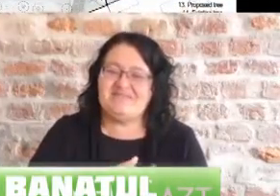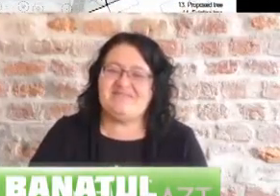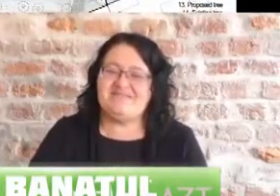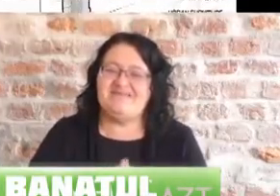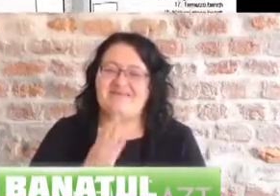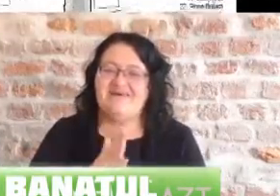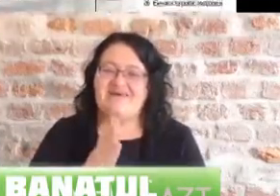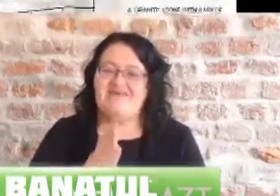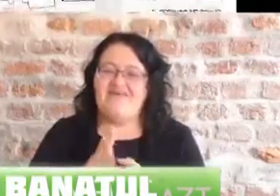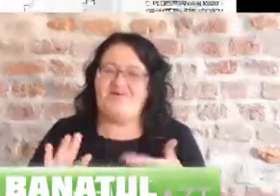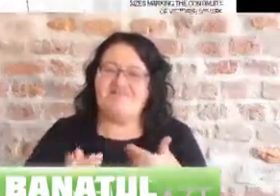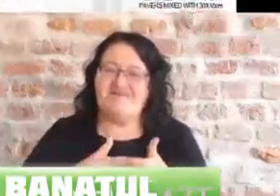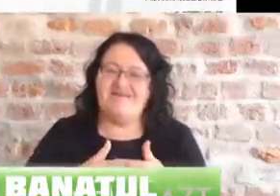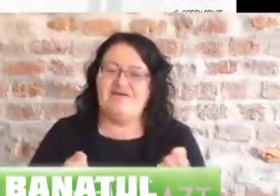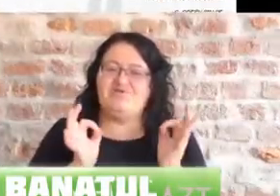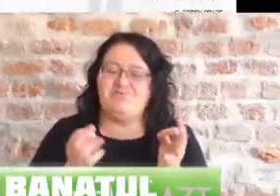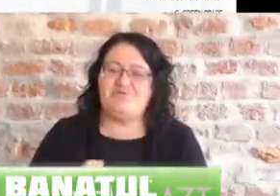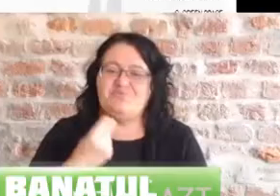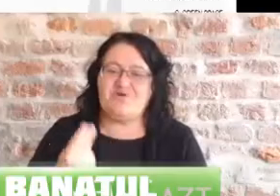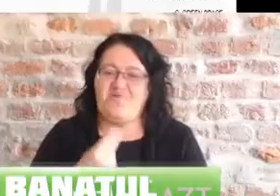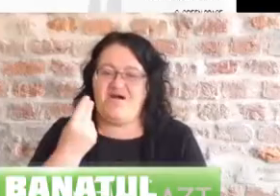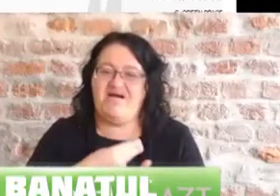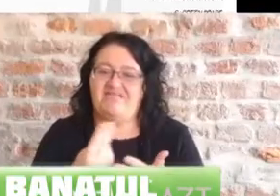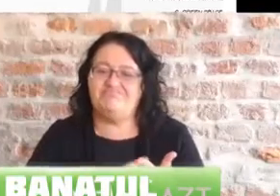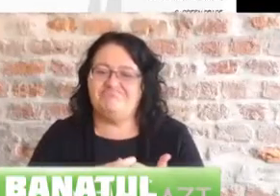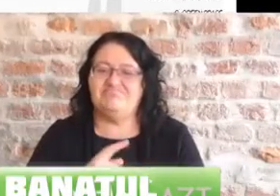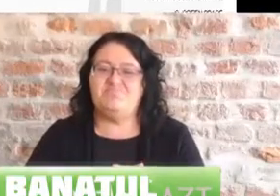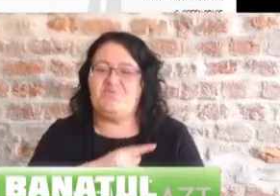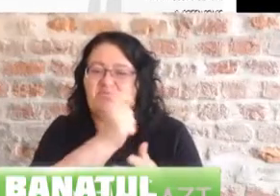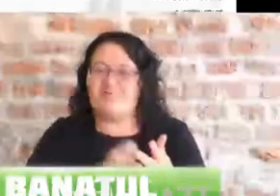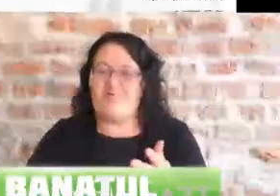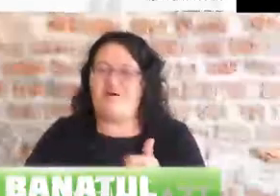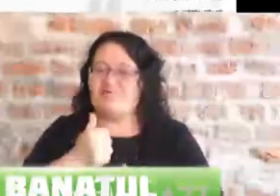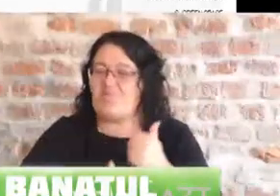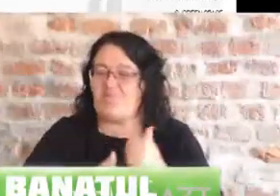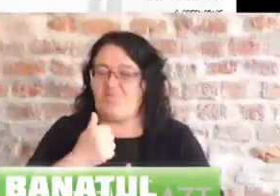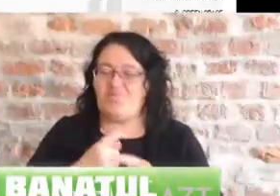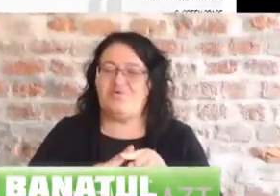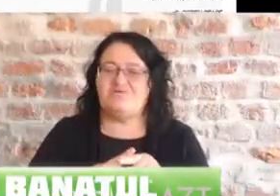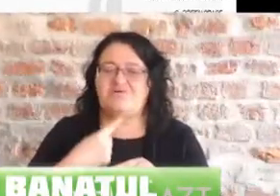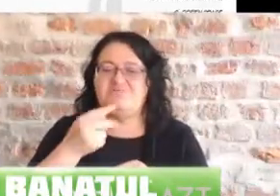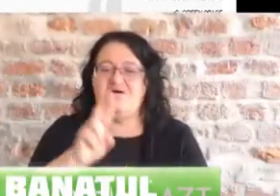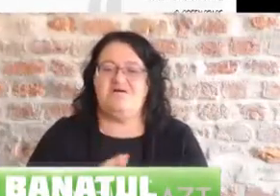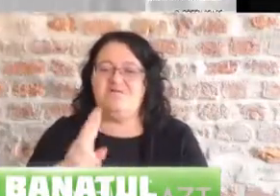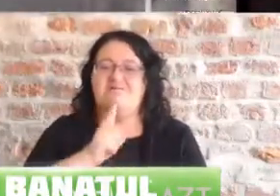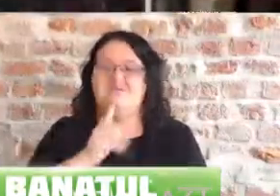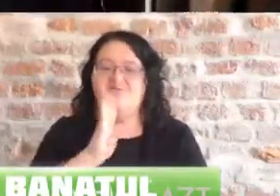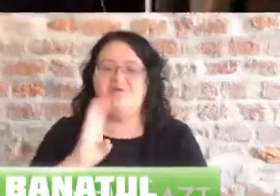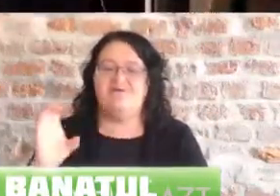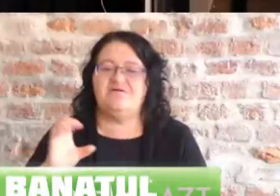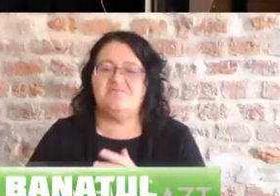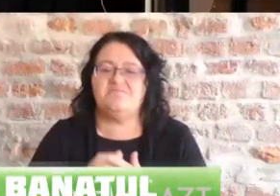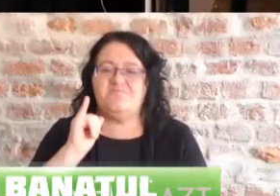care a fost excepțional în tot parcursul acestui concurs. O să le repet numele: Bogdan